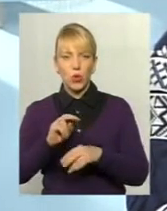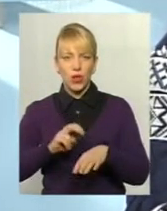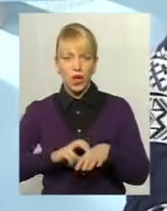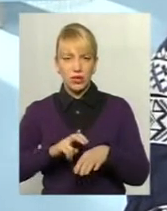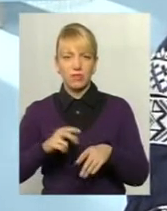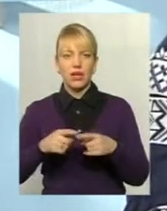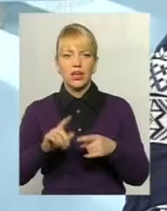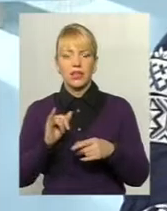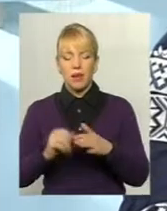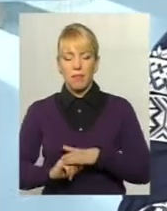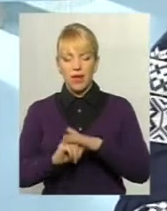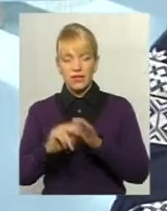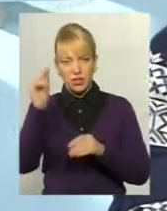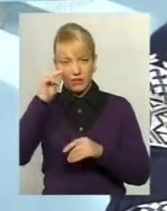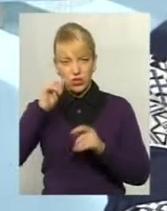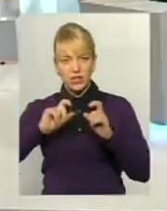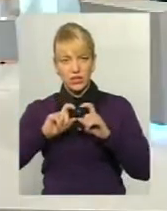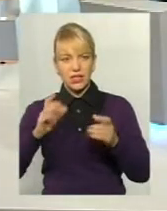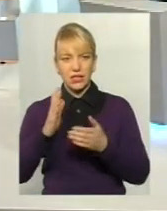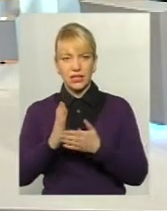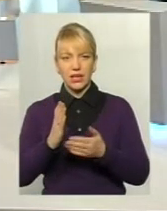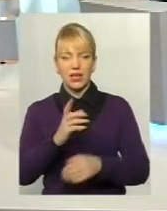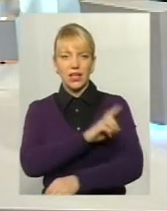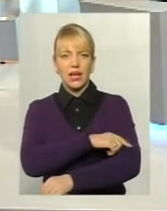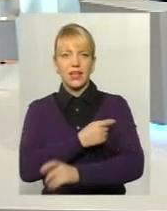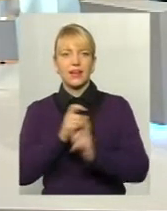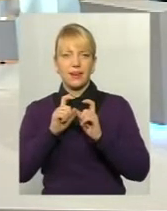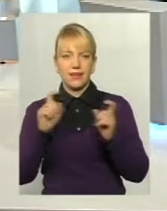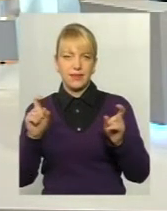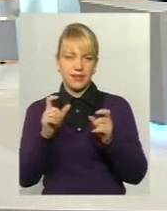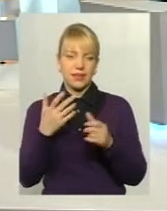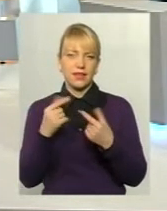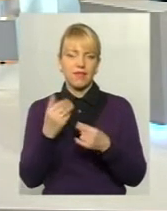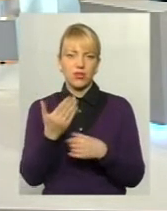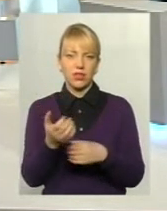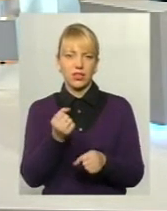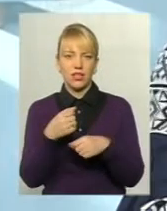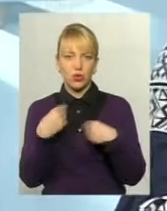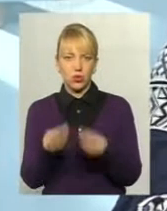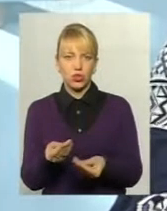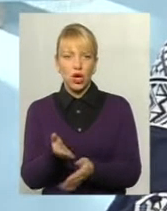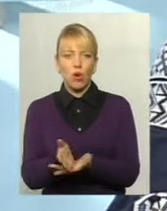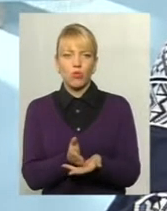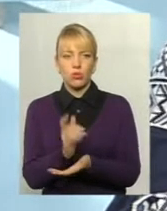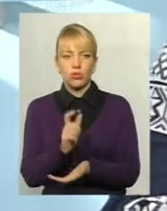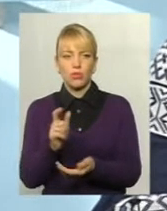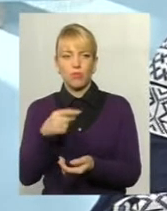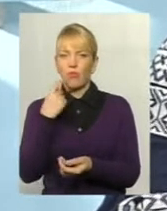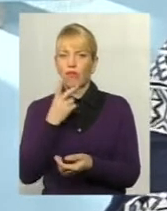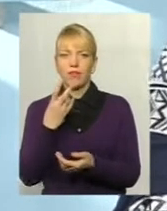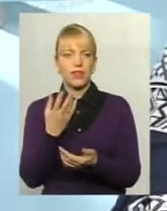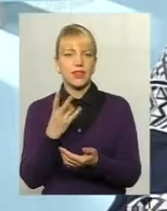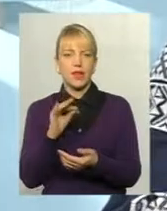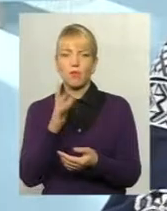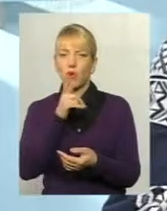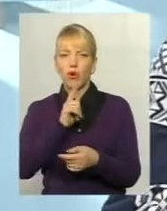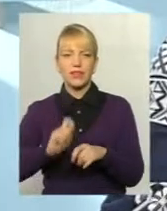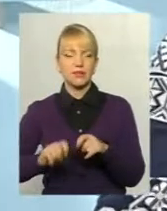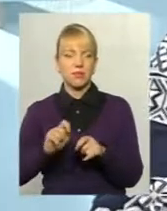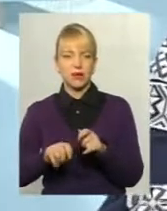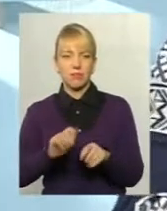закладу діюча клініка, де вони надають послуги людям. Тобто це не йдеться про якийсь певний експеримент,